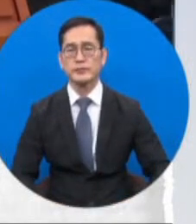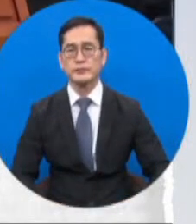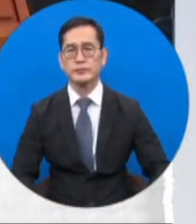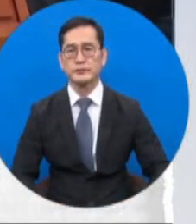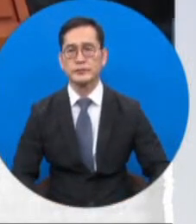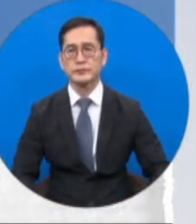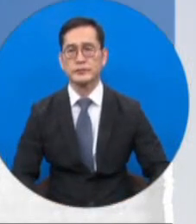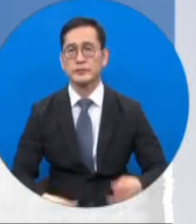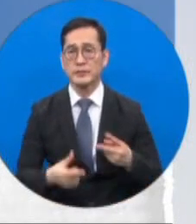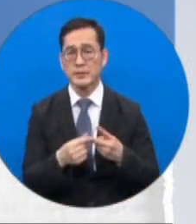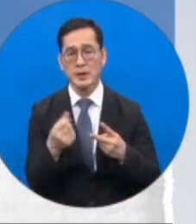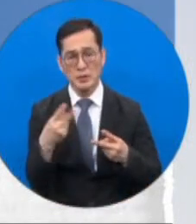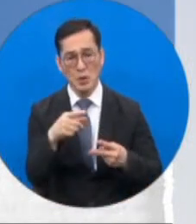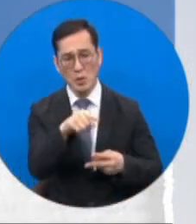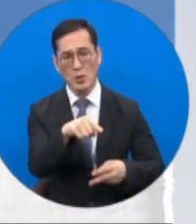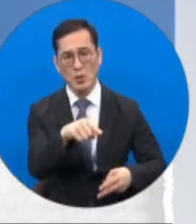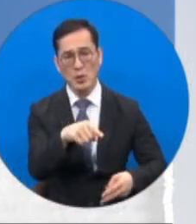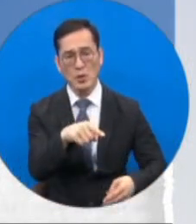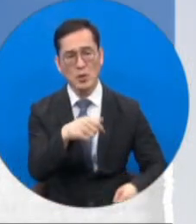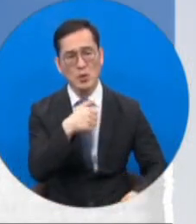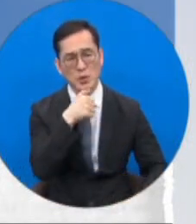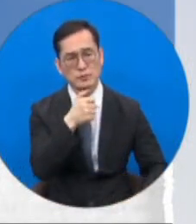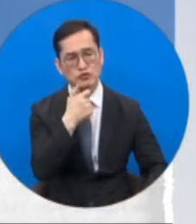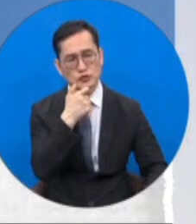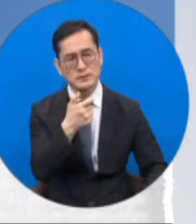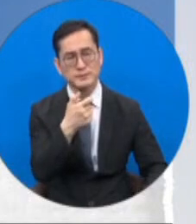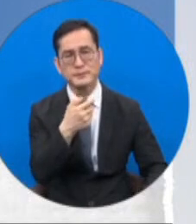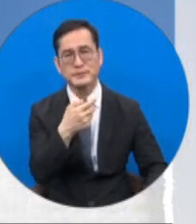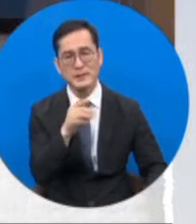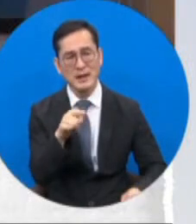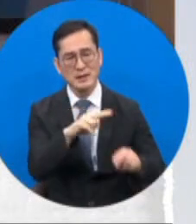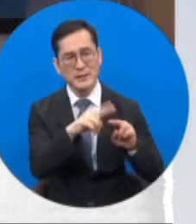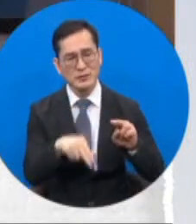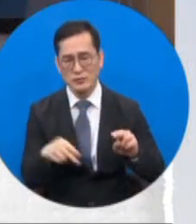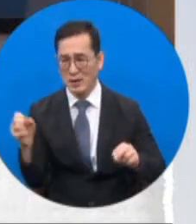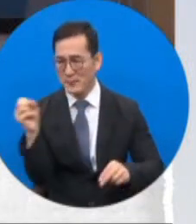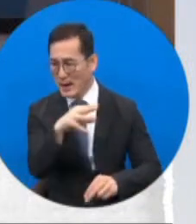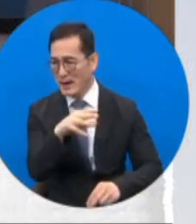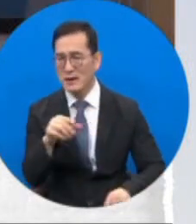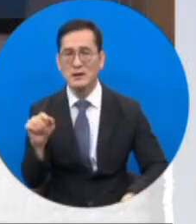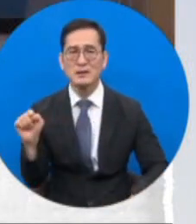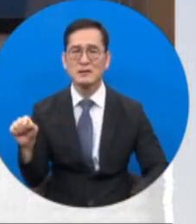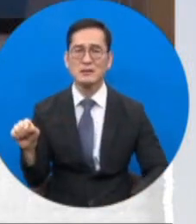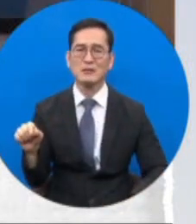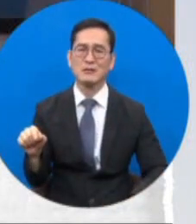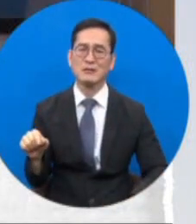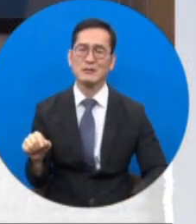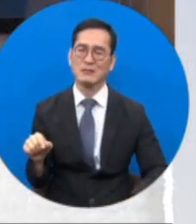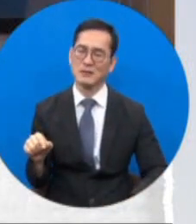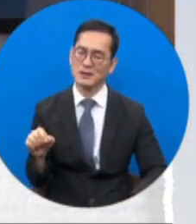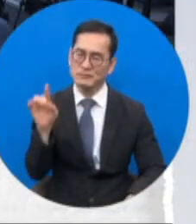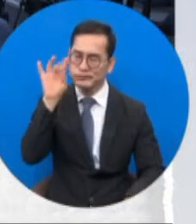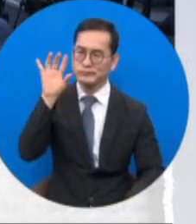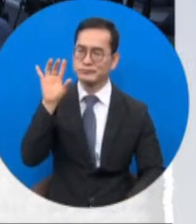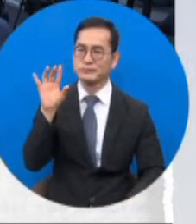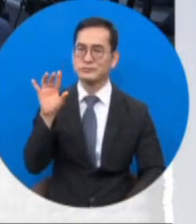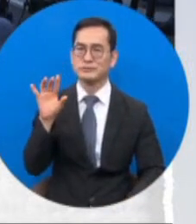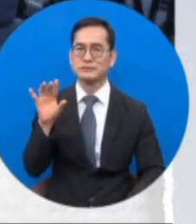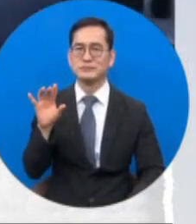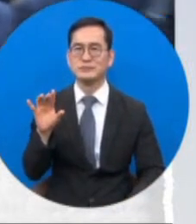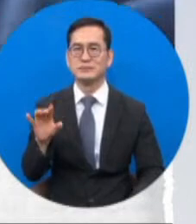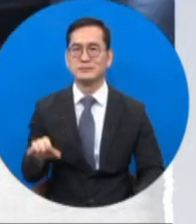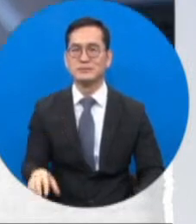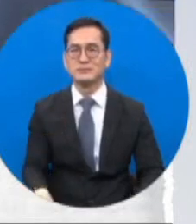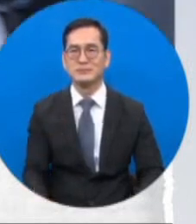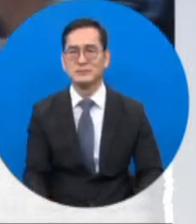말고 586 용태론은 저는 조금 뜬금없습니다. 아, 뜬금없습니까? 네. 이미 여러 중진들이 얘기했고 그동안 좀 묻혔는데